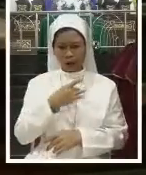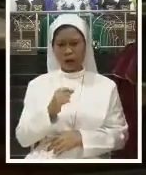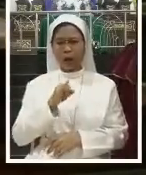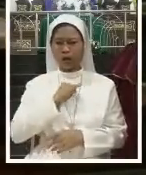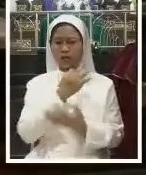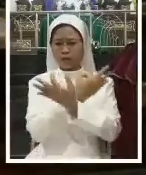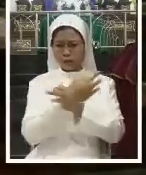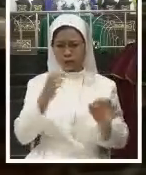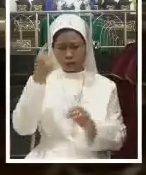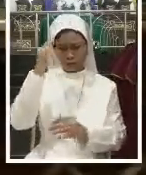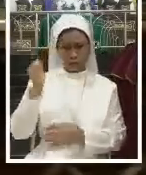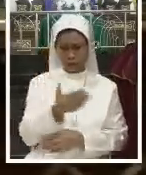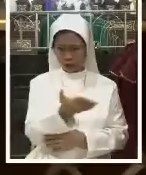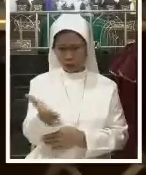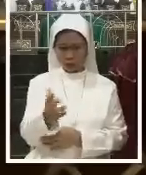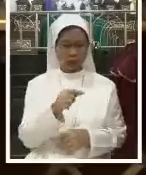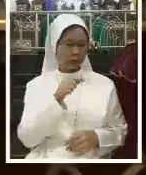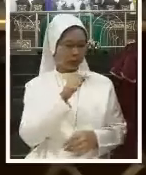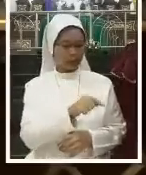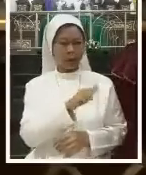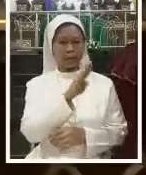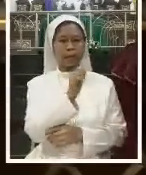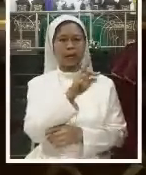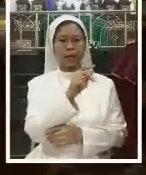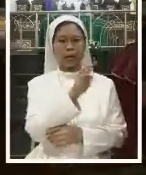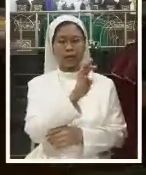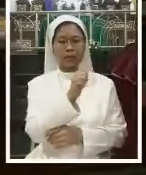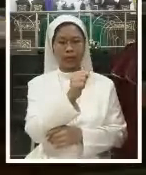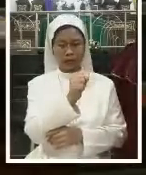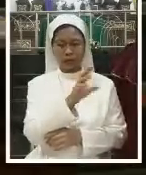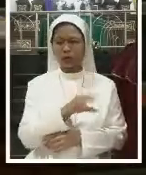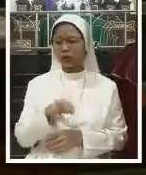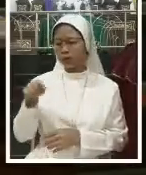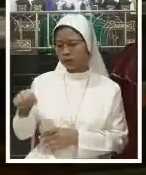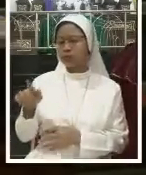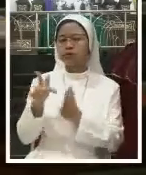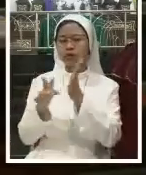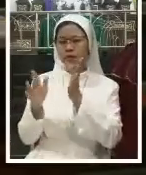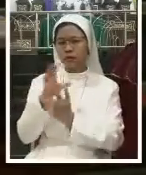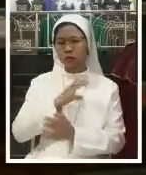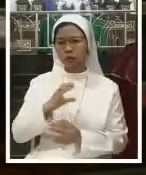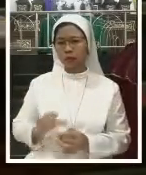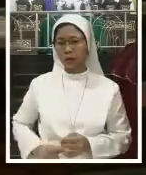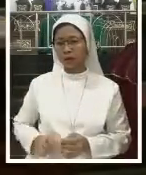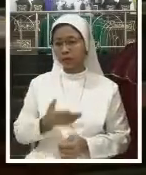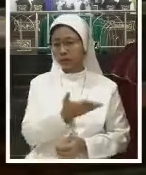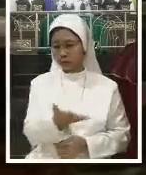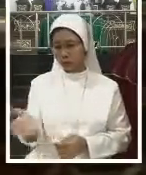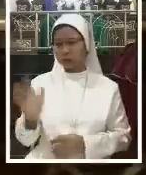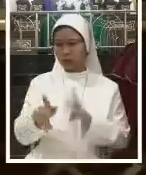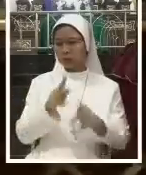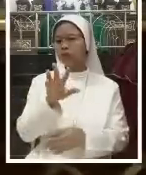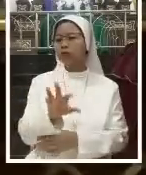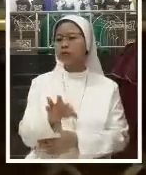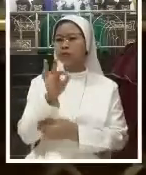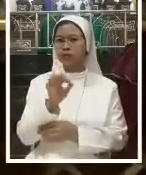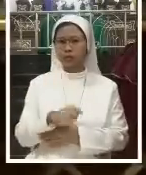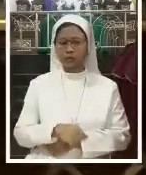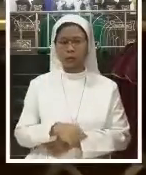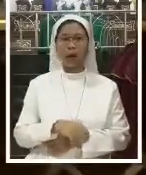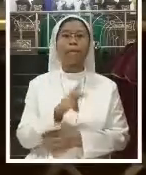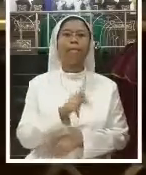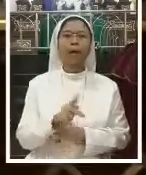indo. Si Barabas o si Jesus na inaapod ng Kristo? Aram niya baya na huli